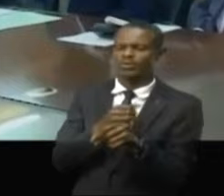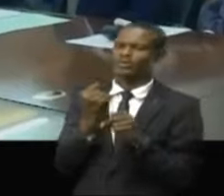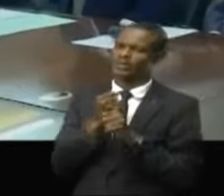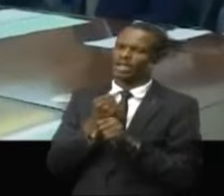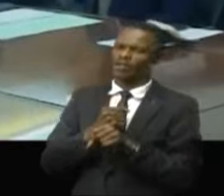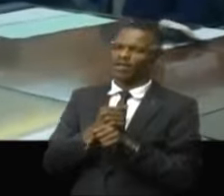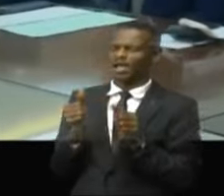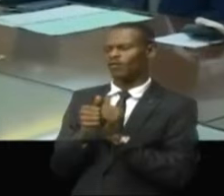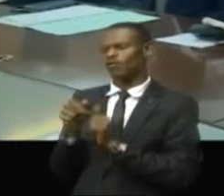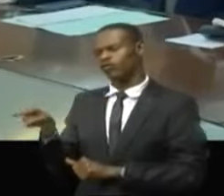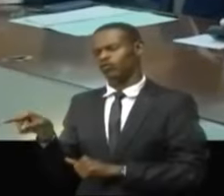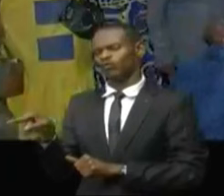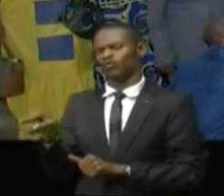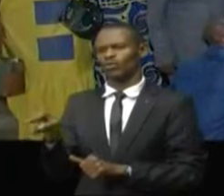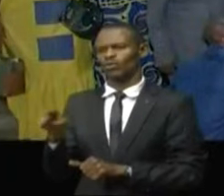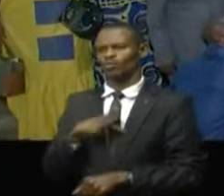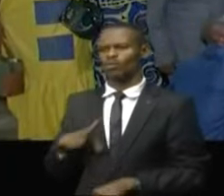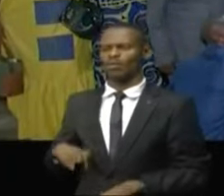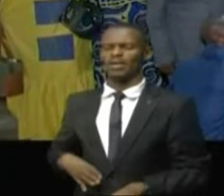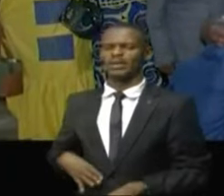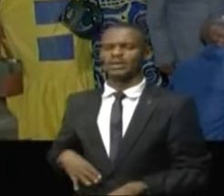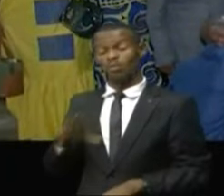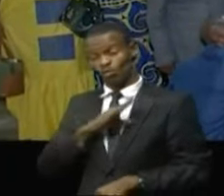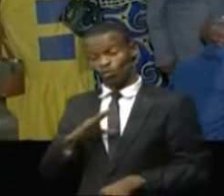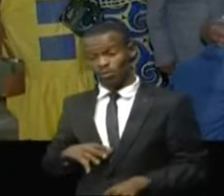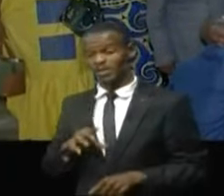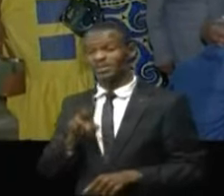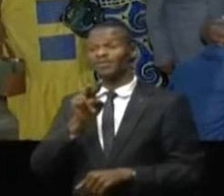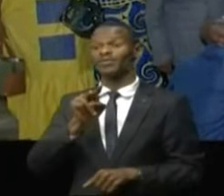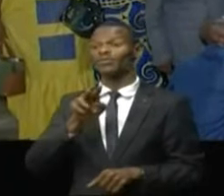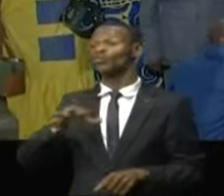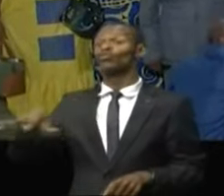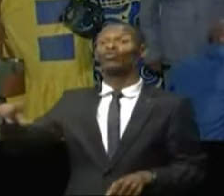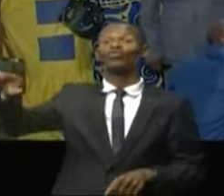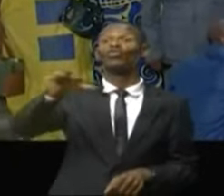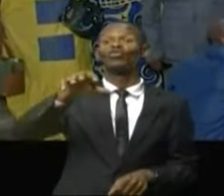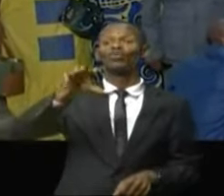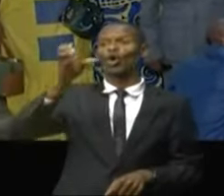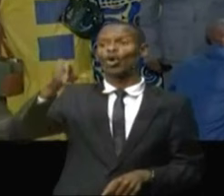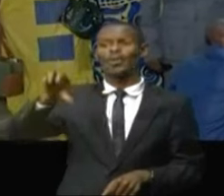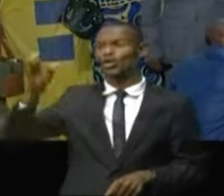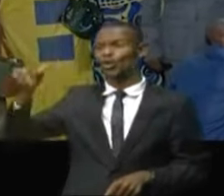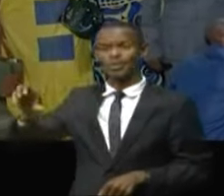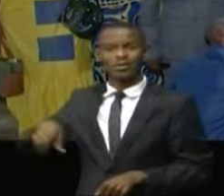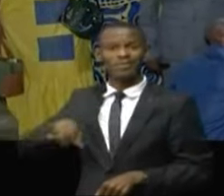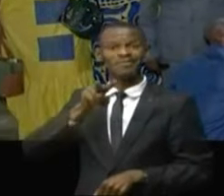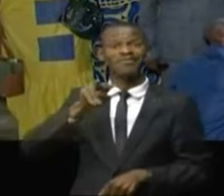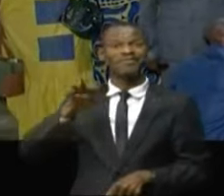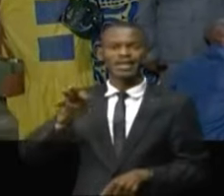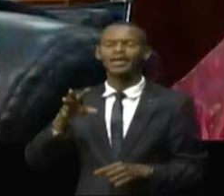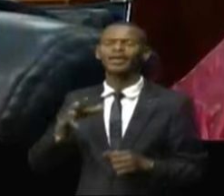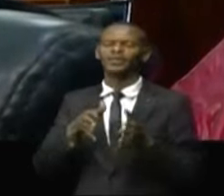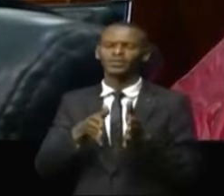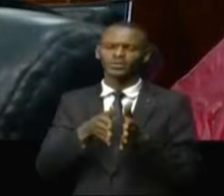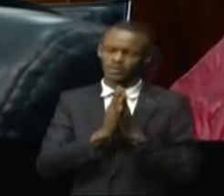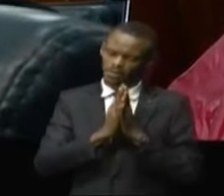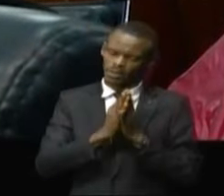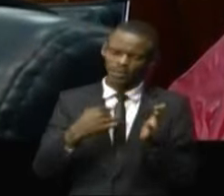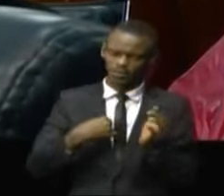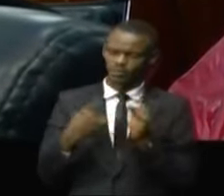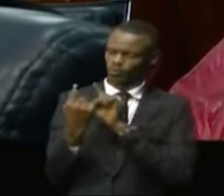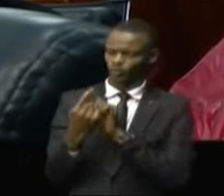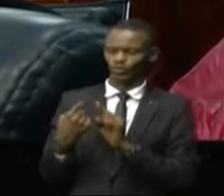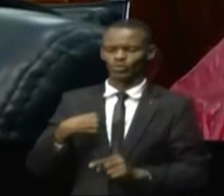j'ai accordé immédiatement. Nous avons parlé des problèmes qui les concernent, eux, au premier point. Ensuite, nous